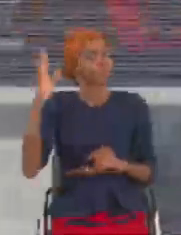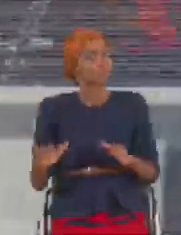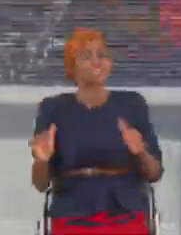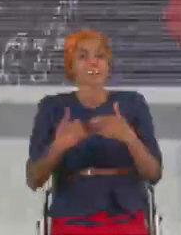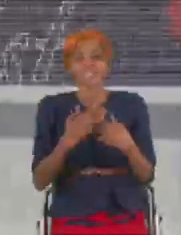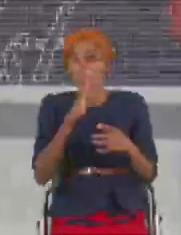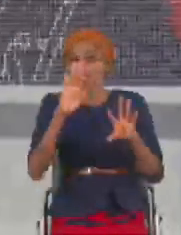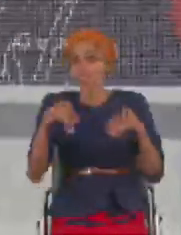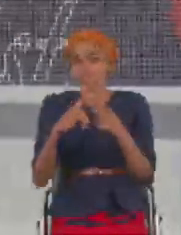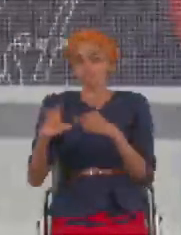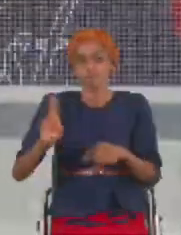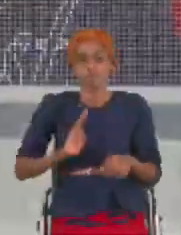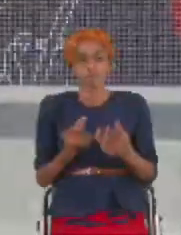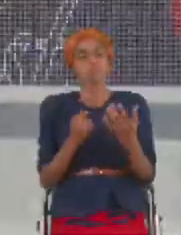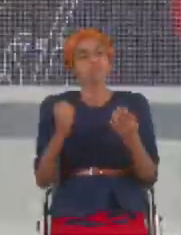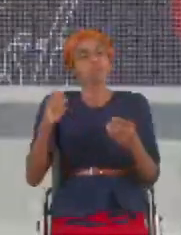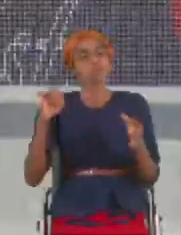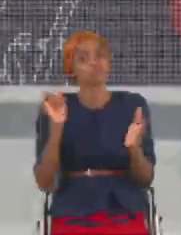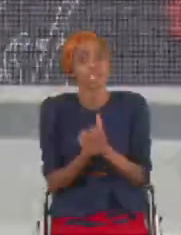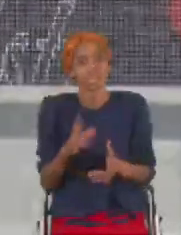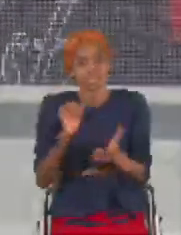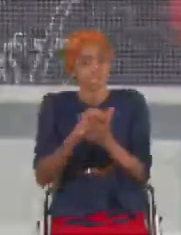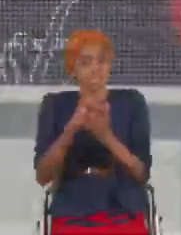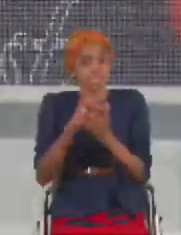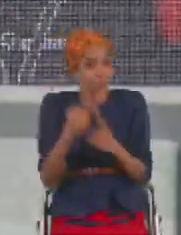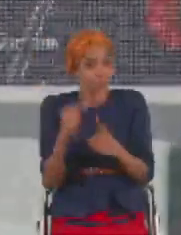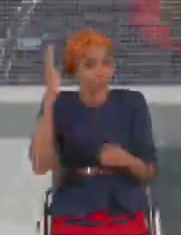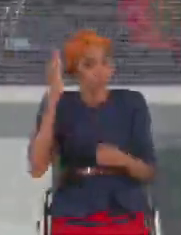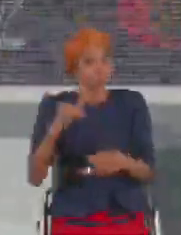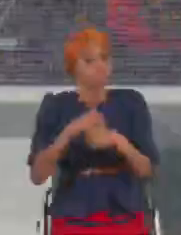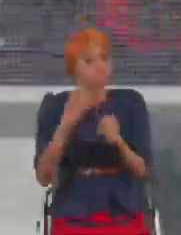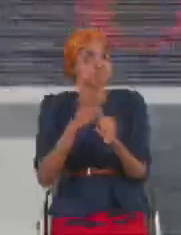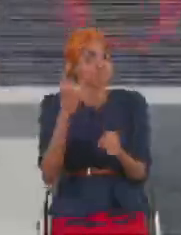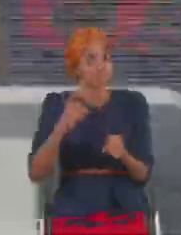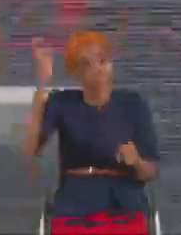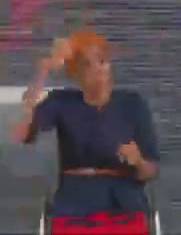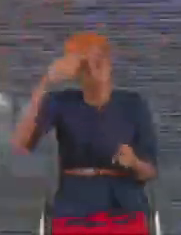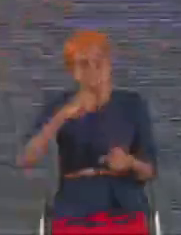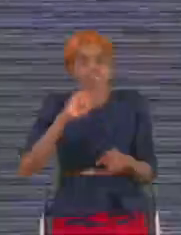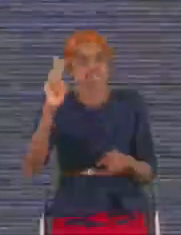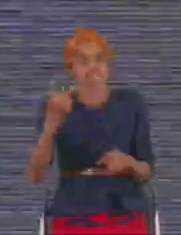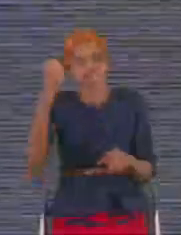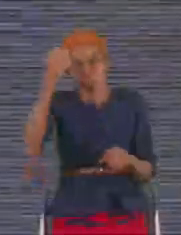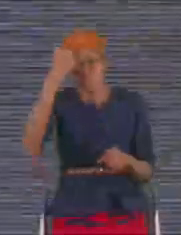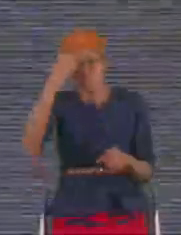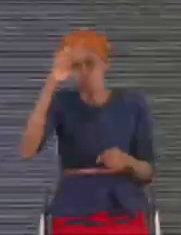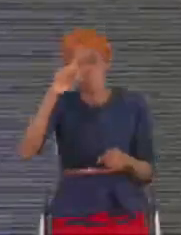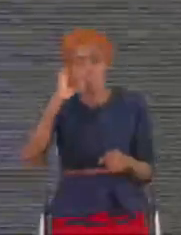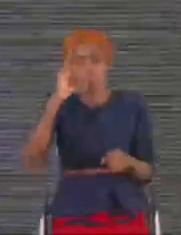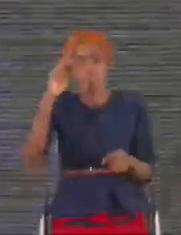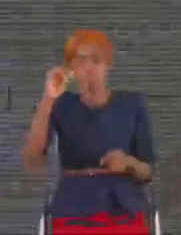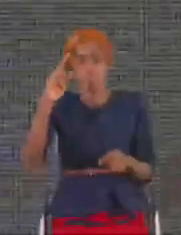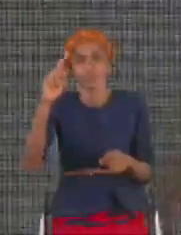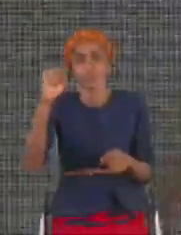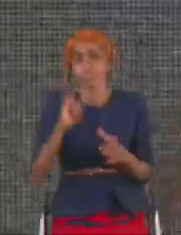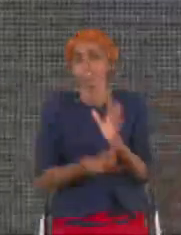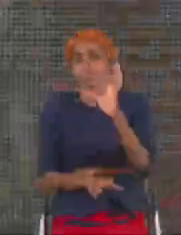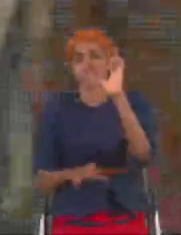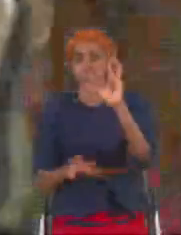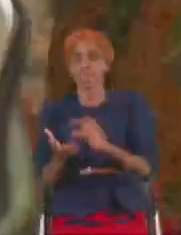t'a nous a été donné pour que cette parole mr ans de sage d un petit mot t3